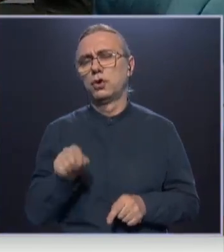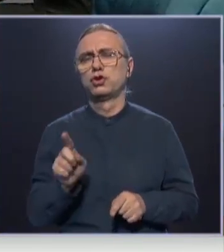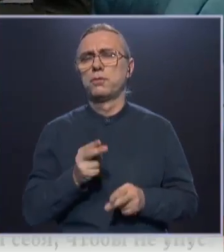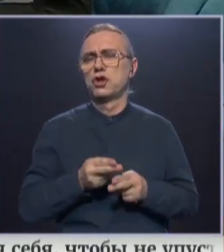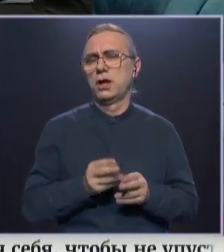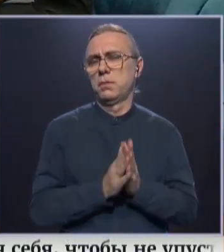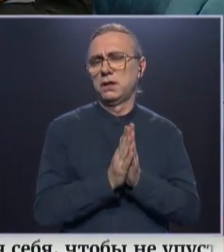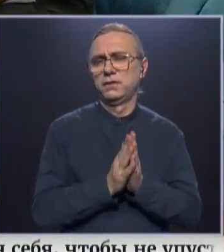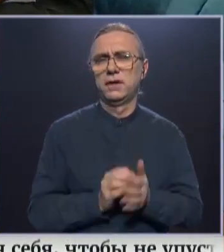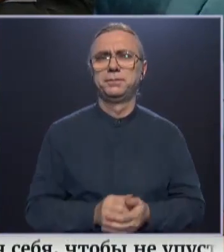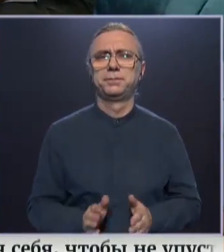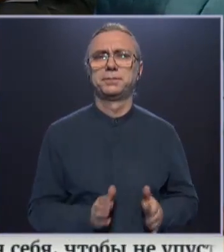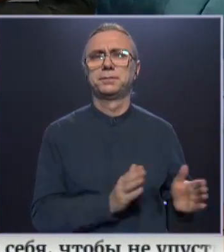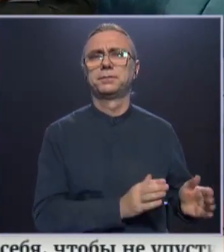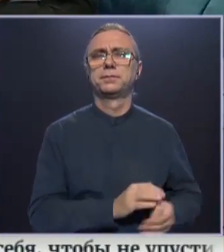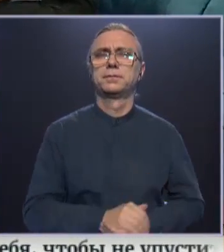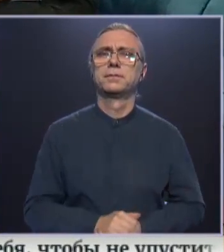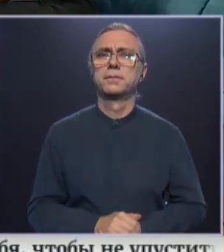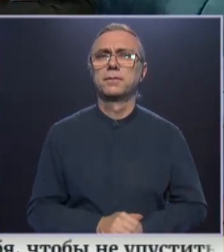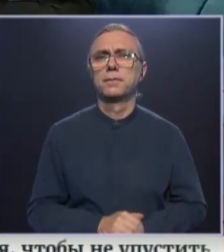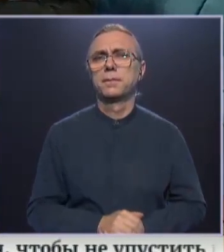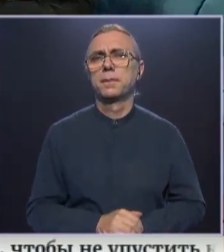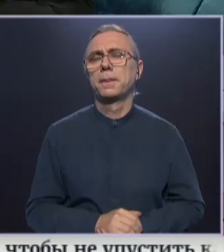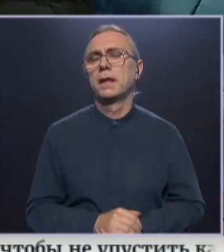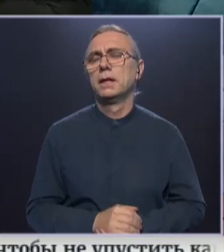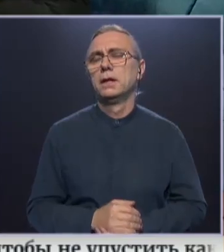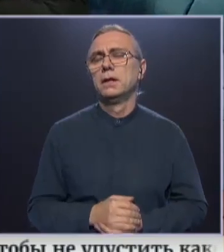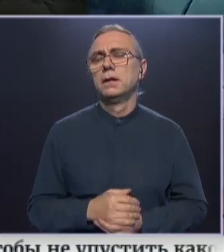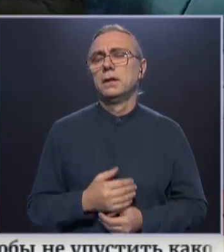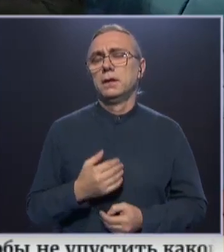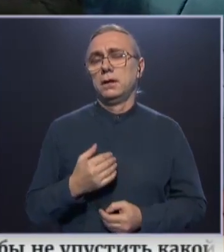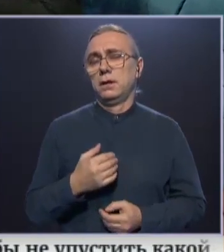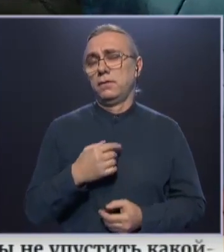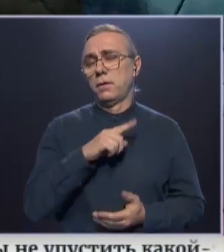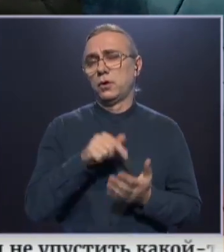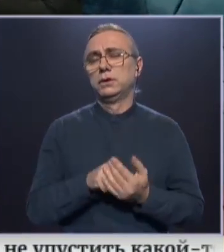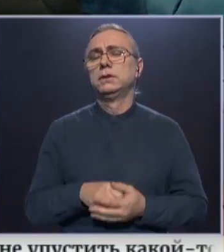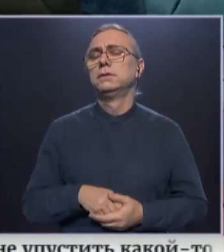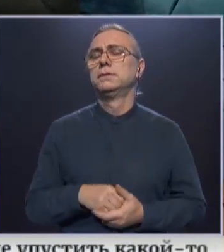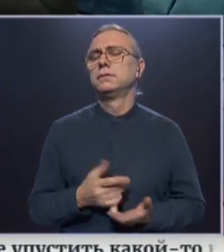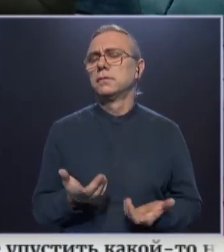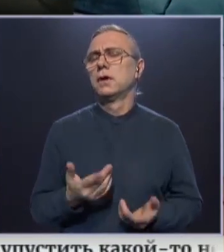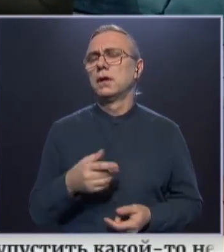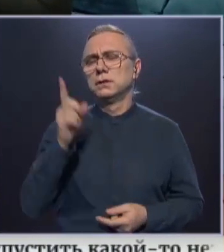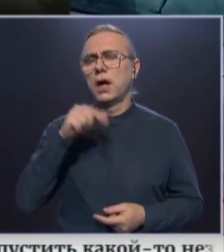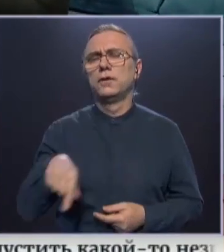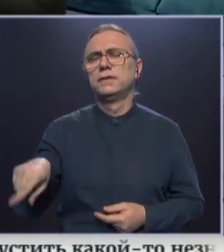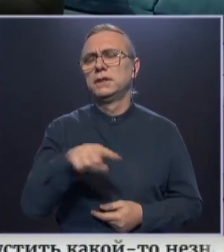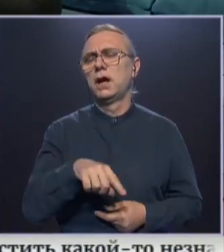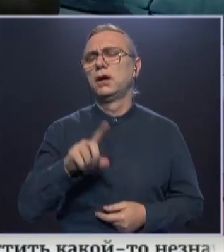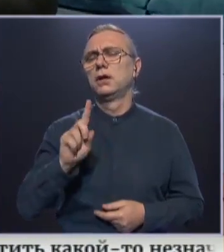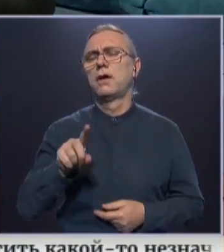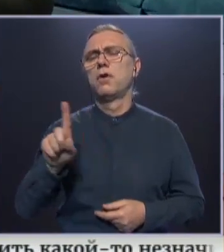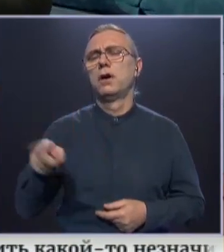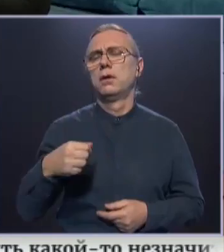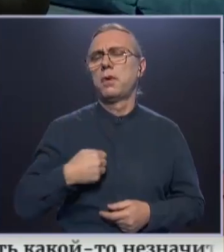Добрый вечер. Молимся за воинов, призванных из нашего района, поименно. Не чувствуя в себе сил молиться за стольких людей. Начинают серьезные